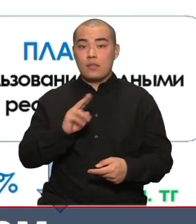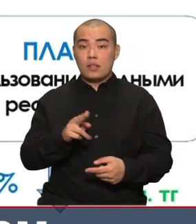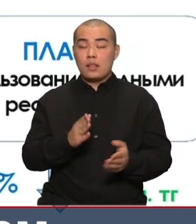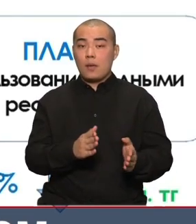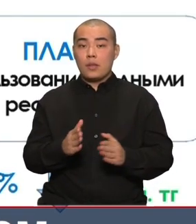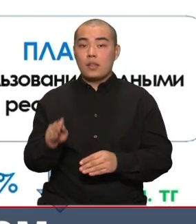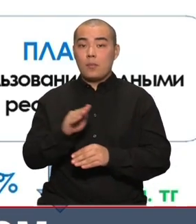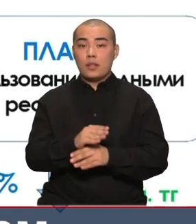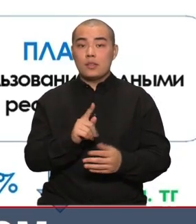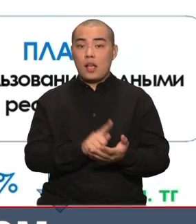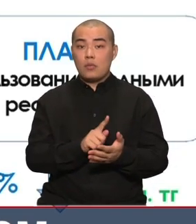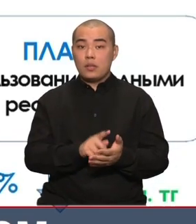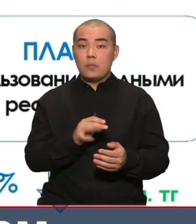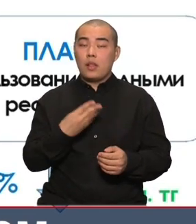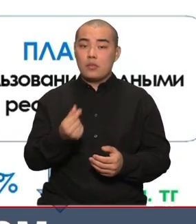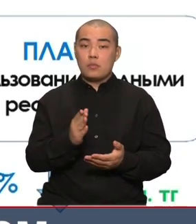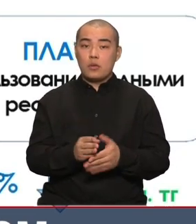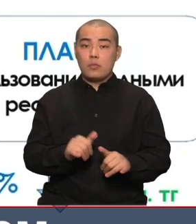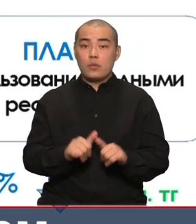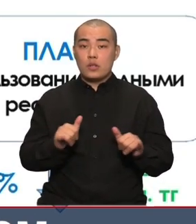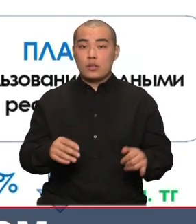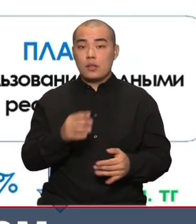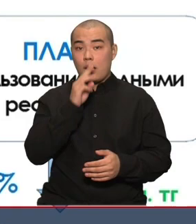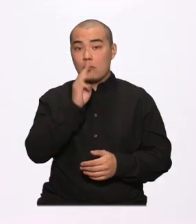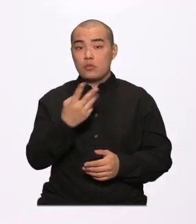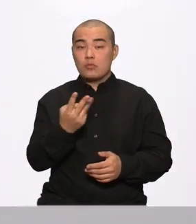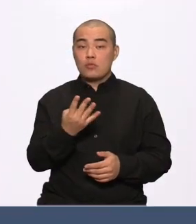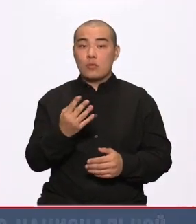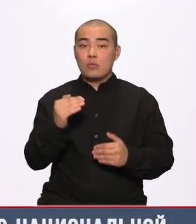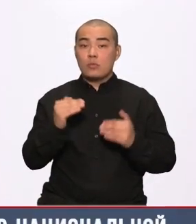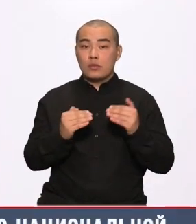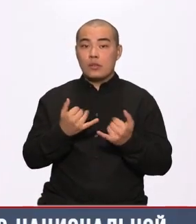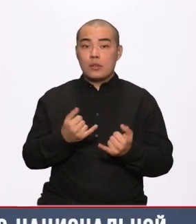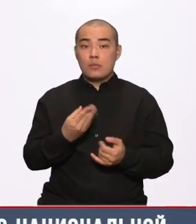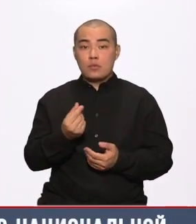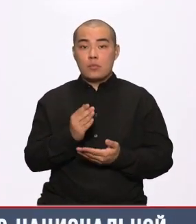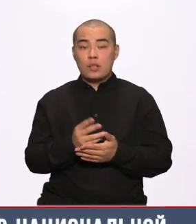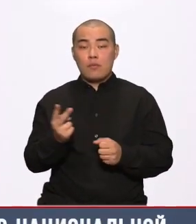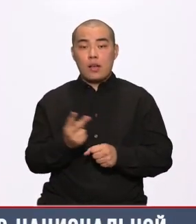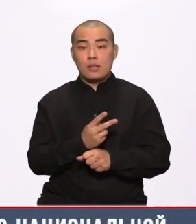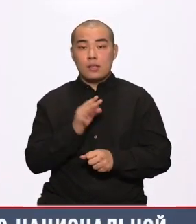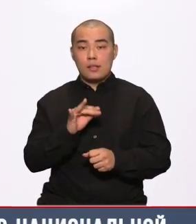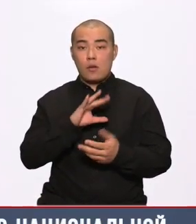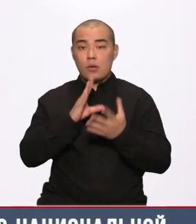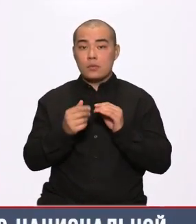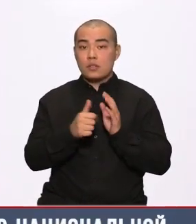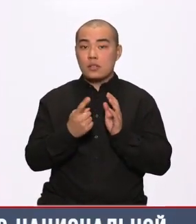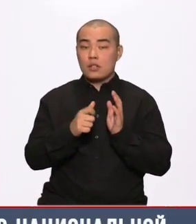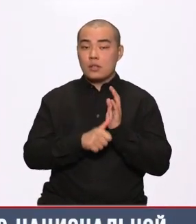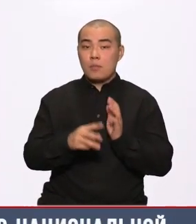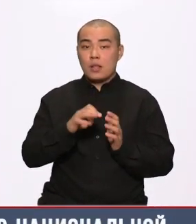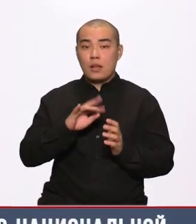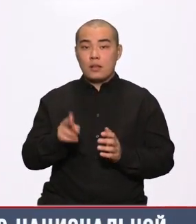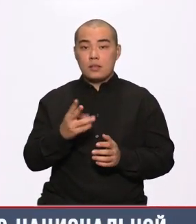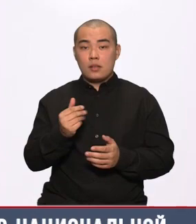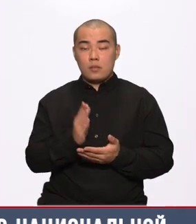дополнительных налогов и платежей, которые позволят увеличить доход 4-го уровня бюджета в 2,5 раза и доведение до 167 миллиардов тенге, то